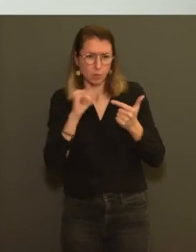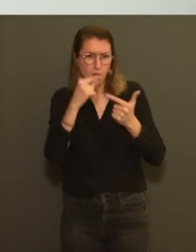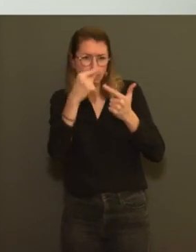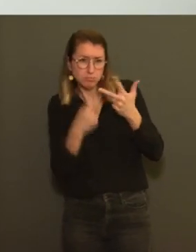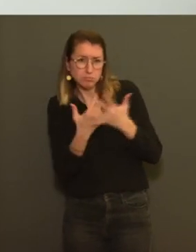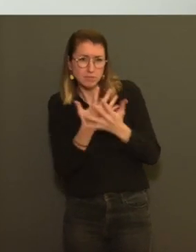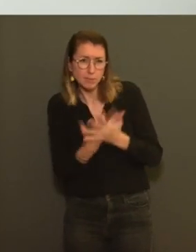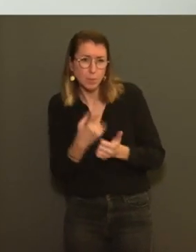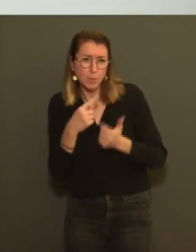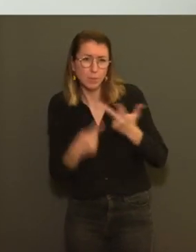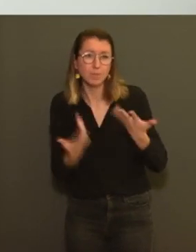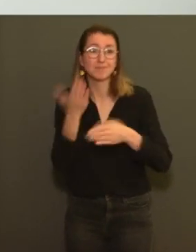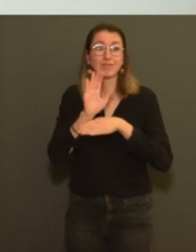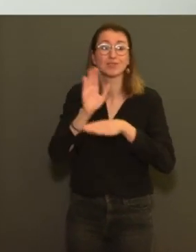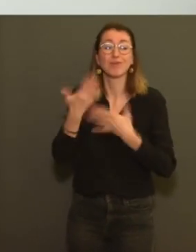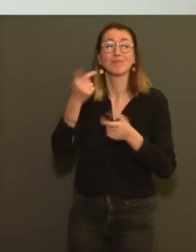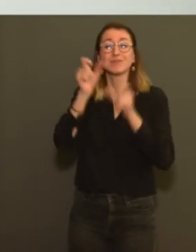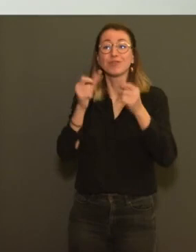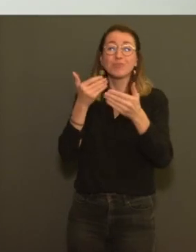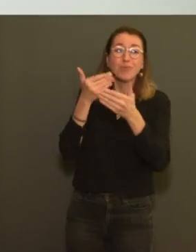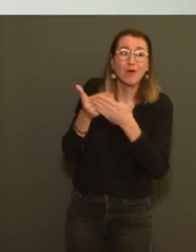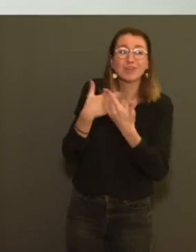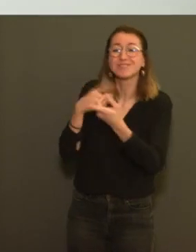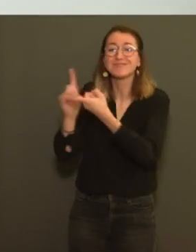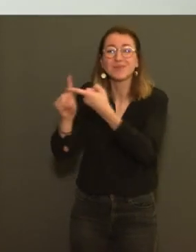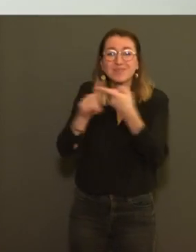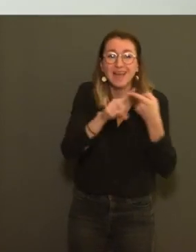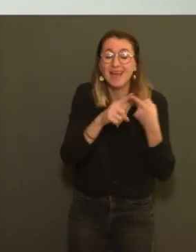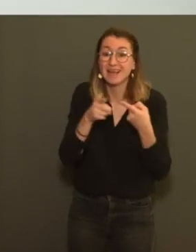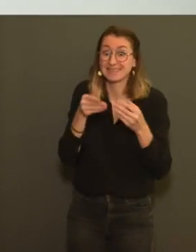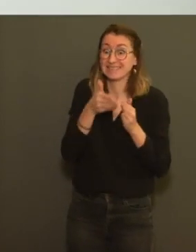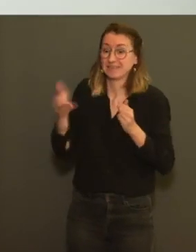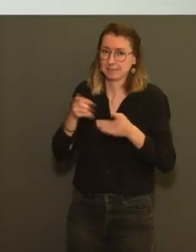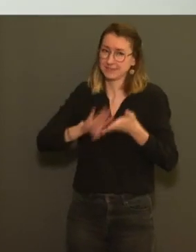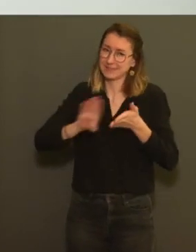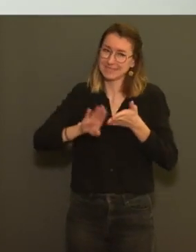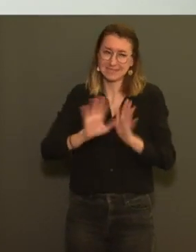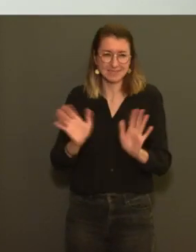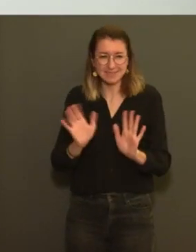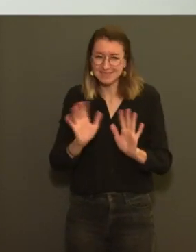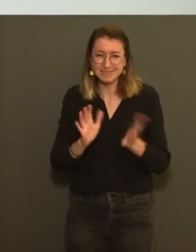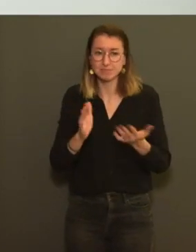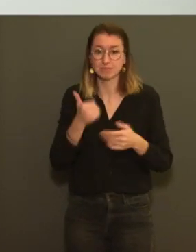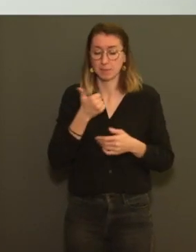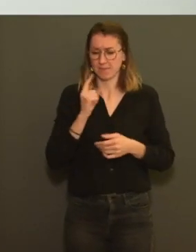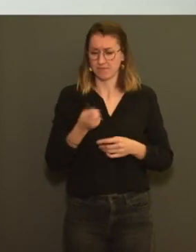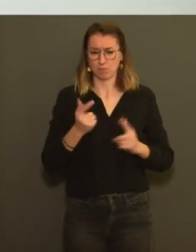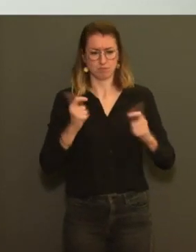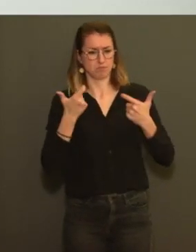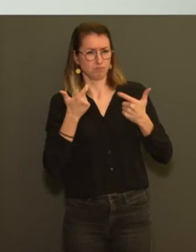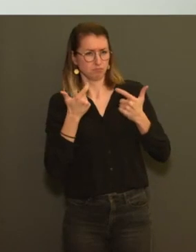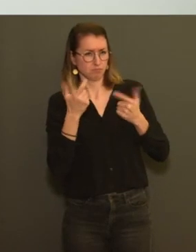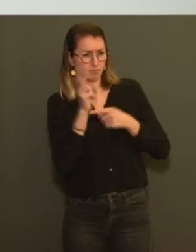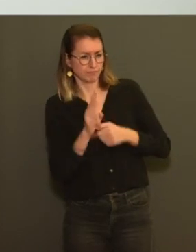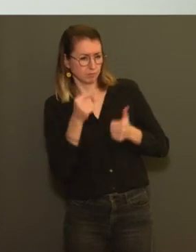manière trop proche, de manière trop intime avec des personnes à risque ou de limiter volontairement un peu plus leur contact pendant cette